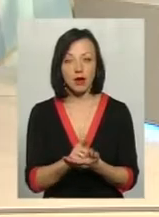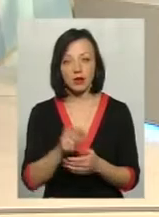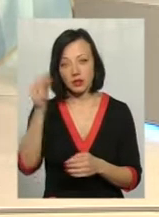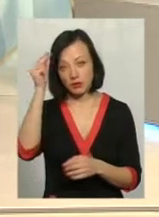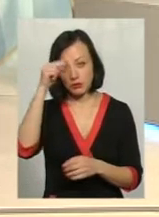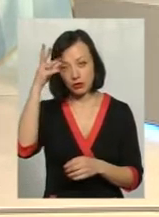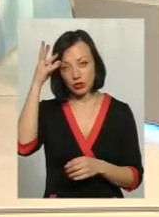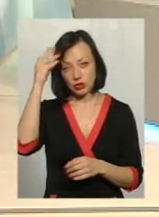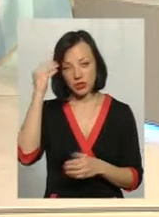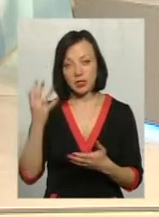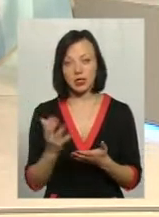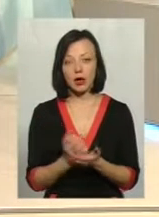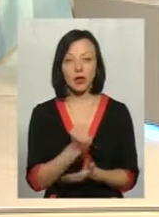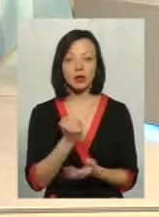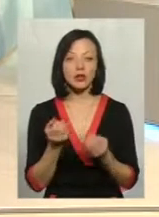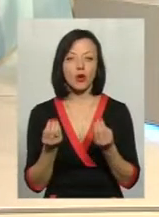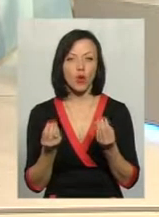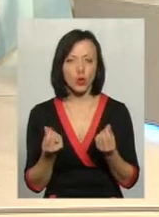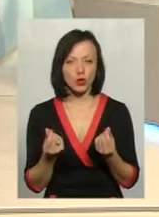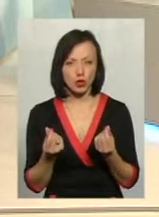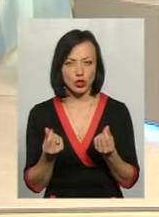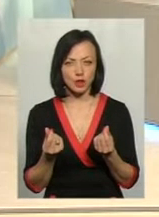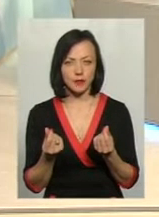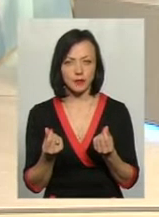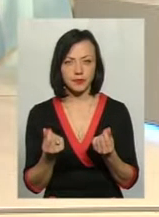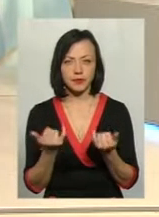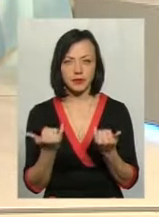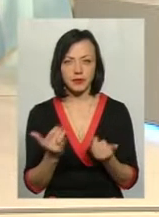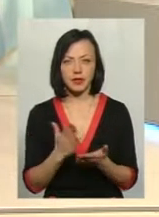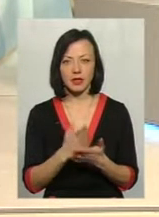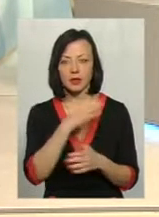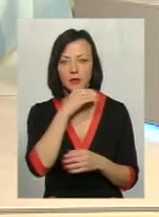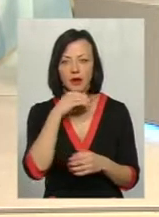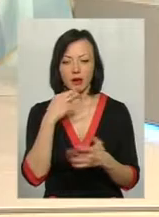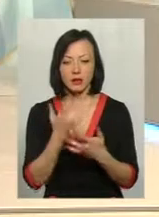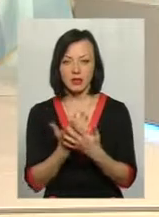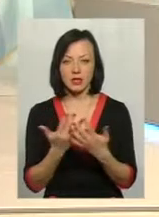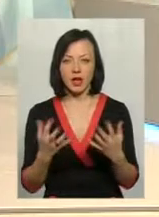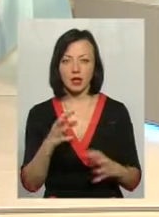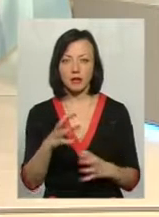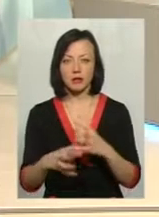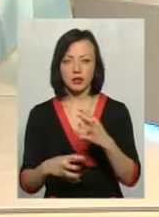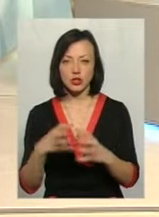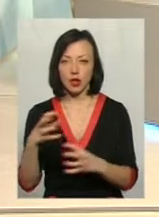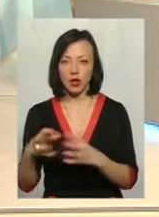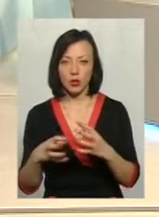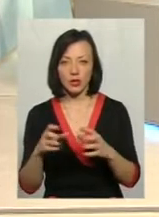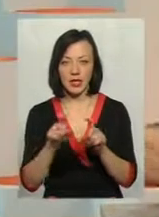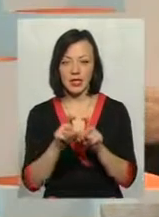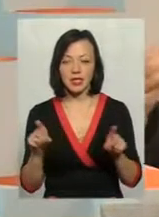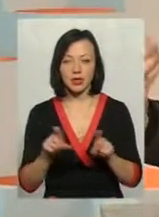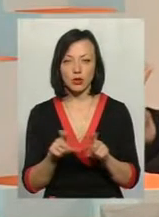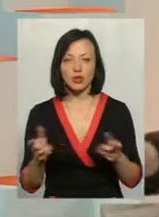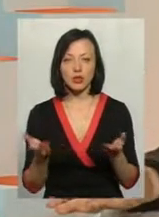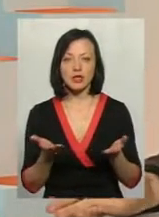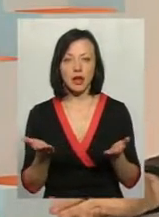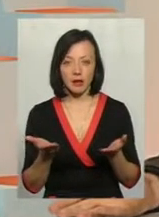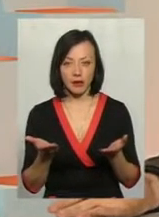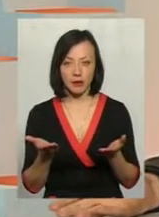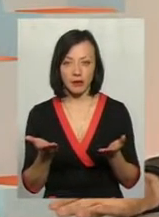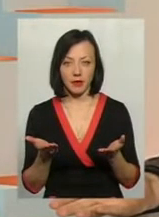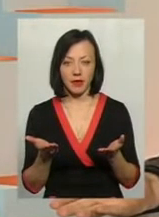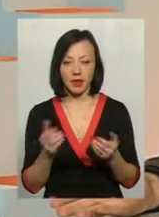навчитись знаходити кошти. Зараз є багато усіляких міжнародних інституцій, які